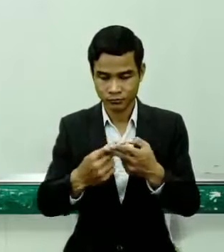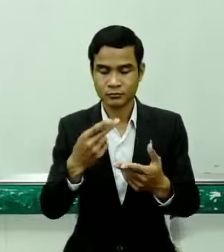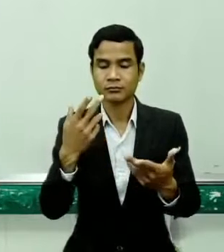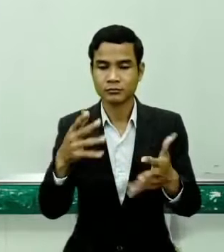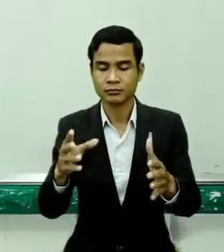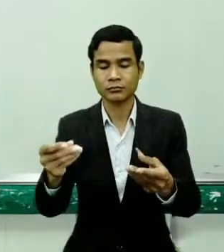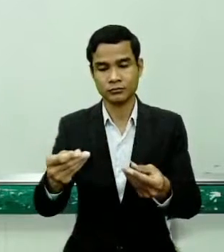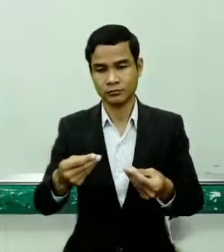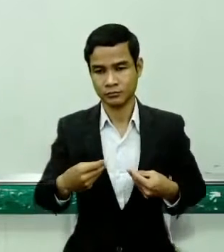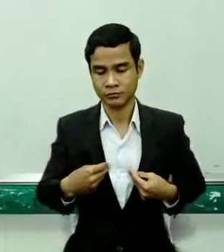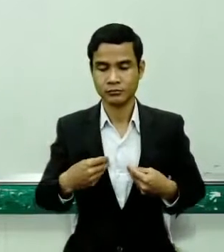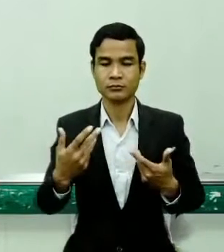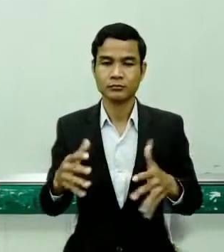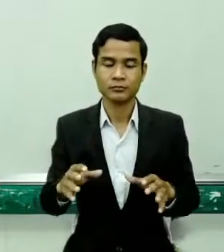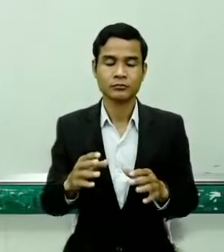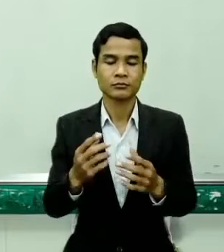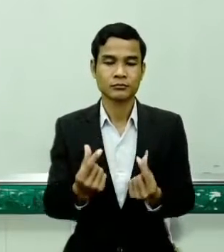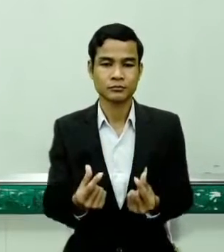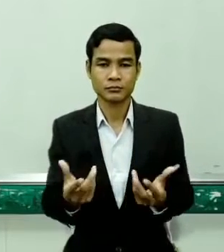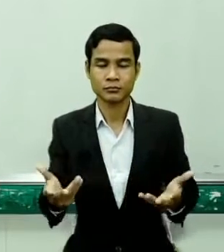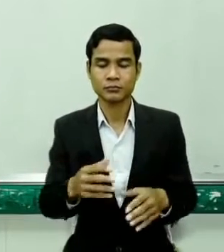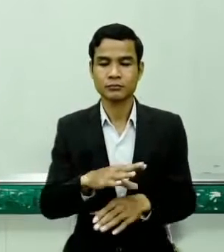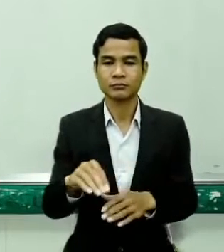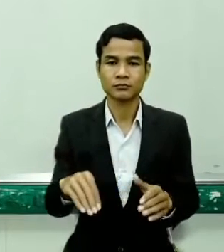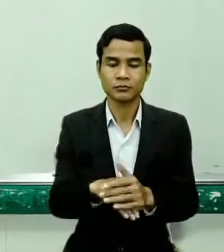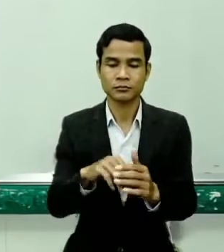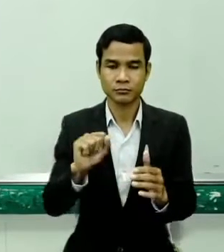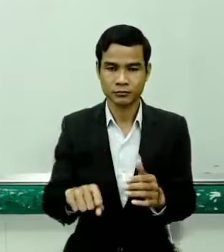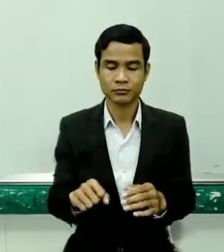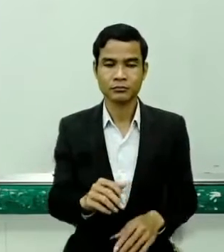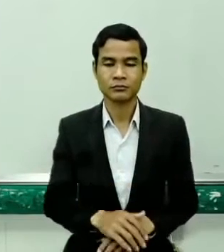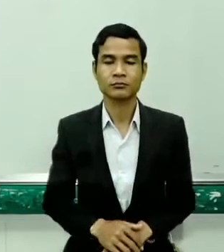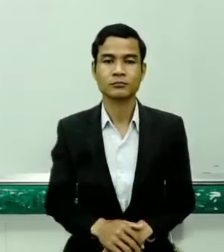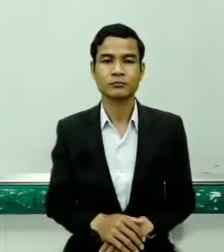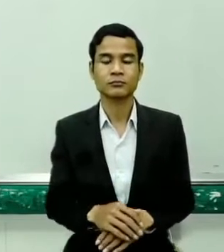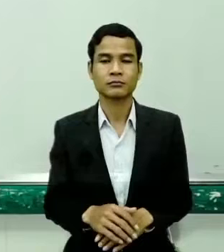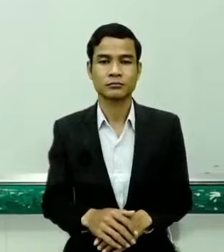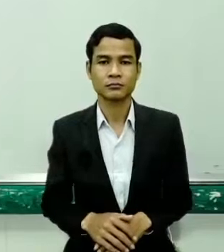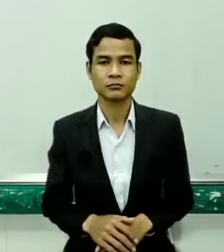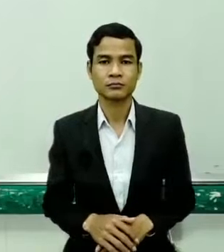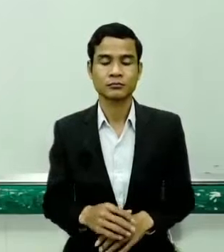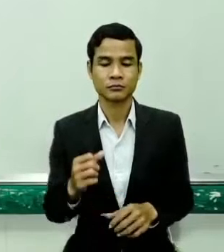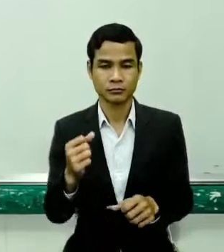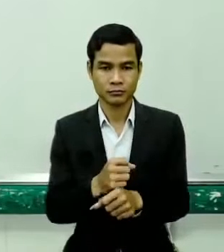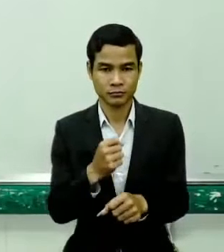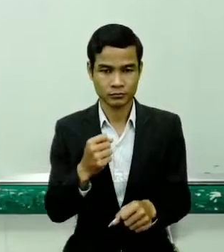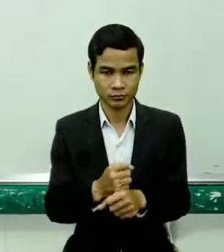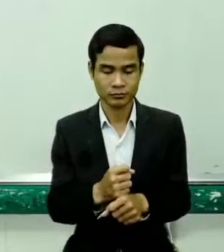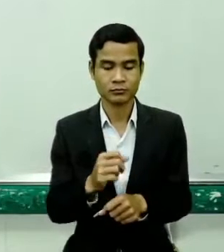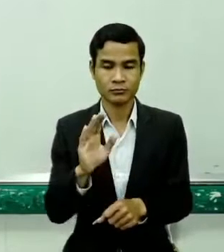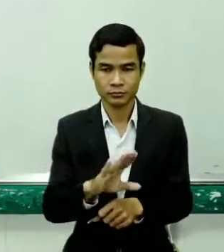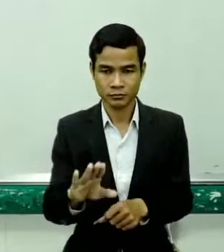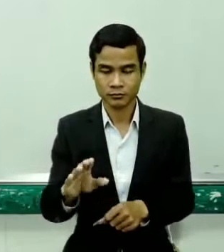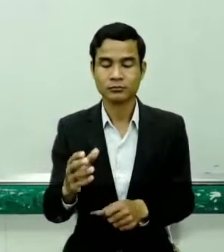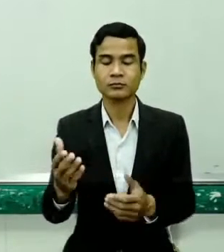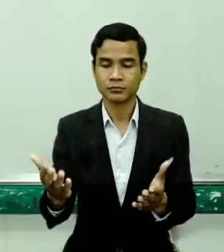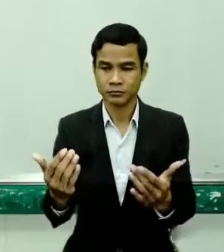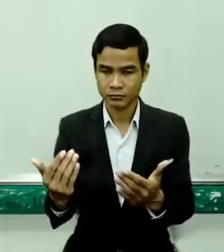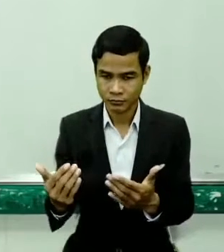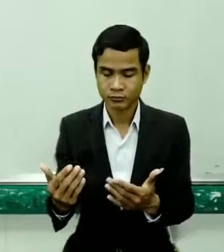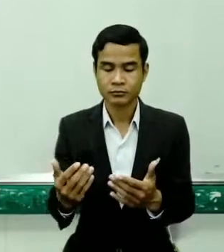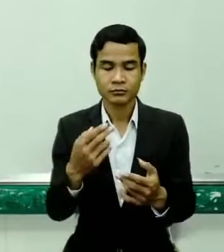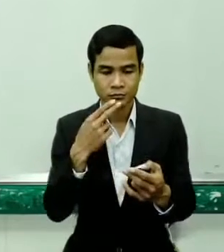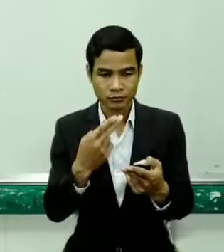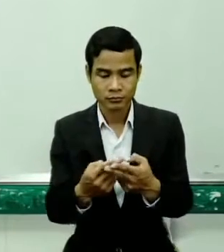cổ rủi hỏi đủ chân nét xong con tiếng ọc này lược dục cách ca rồi bọc con láng bồn